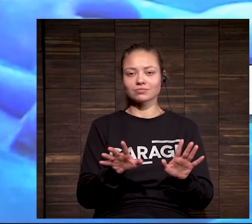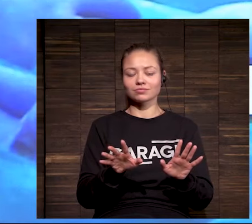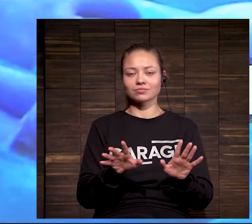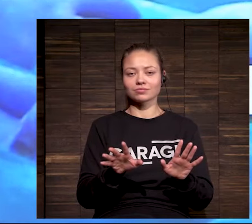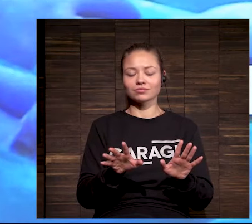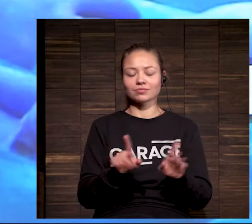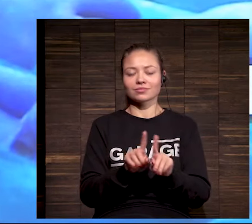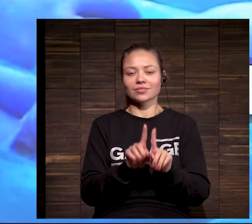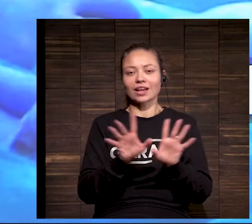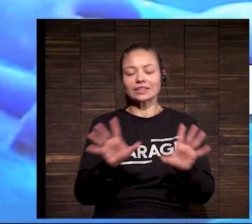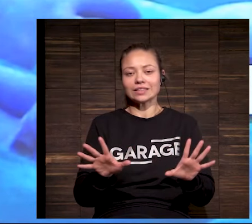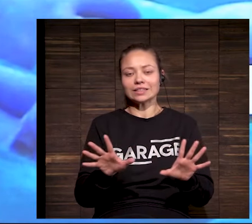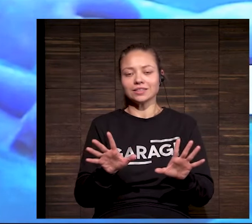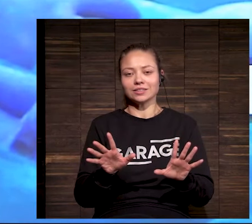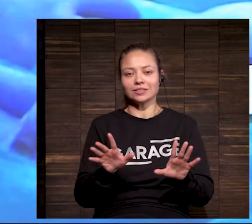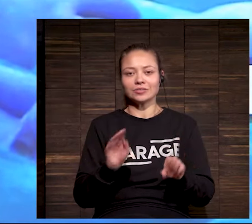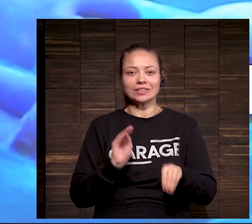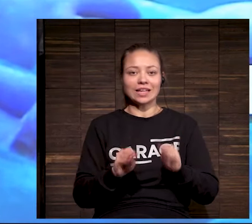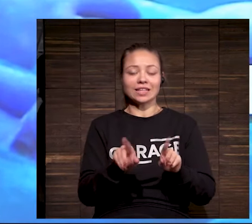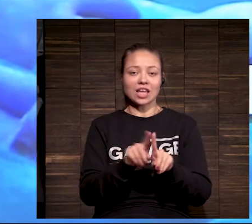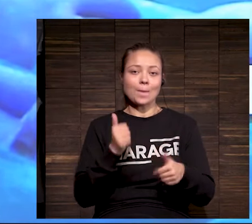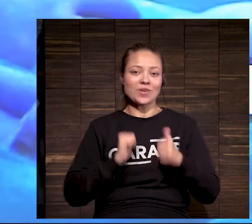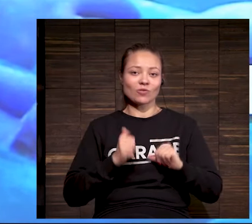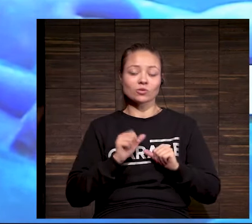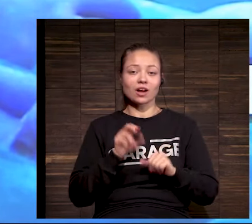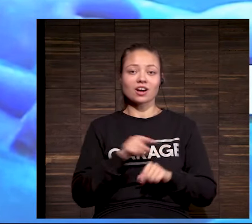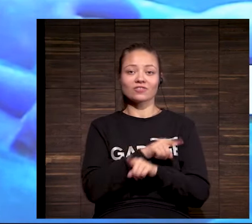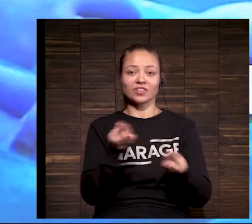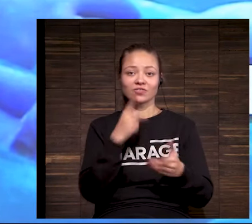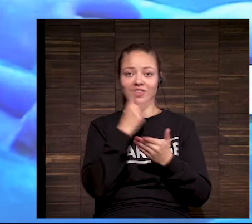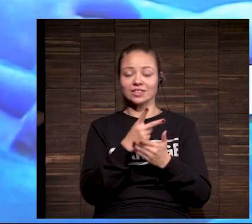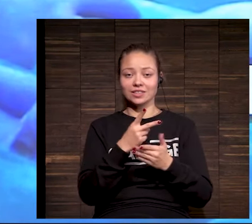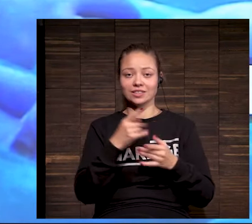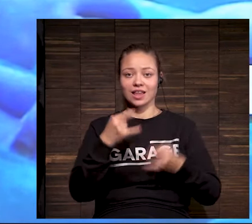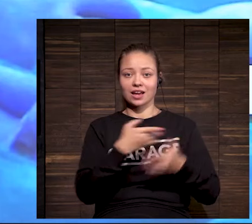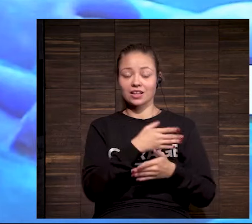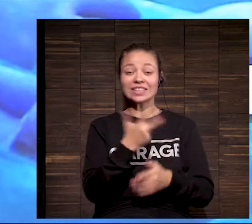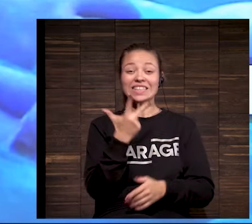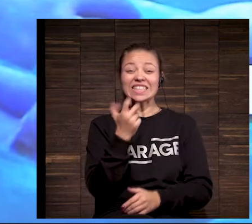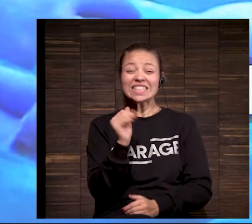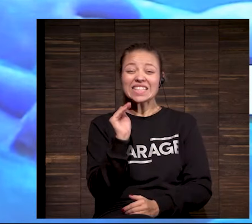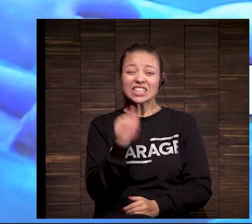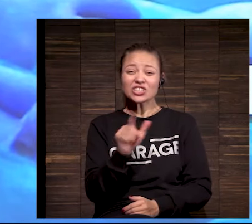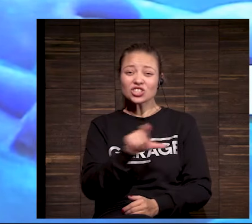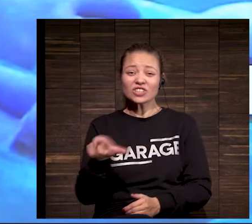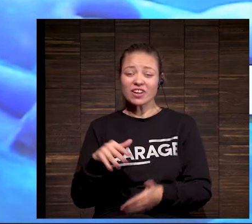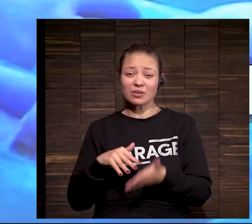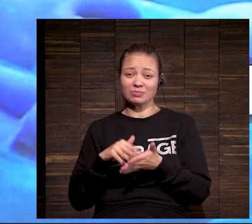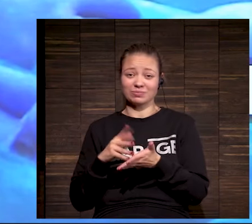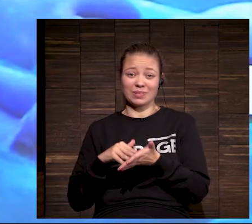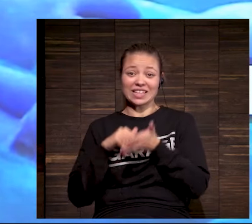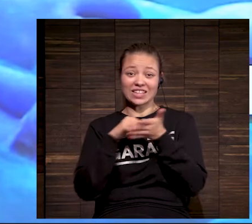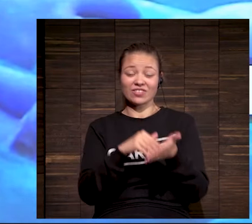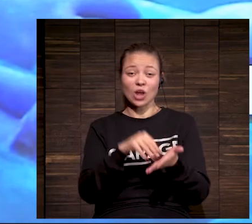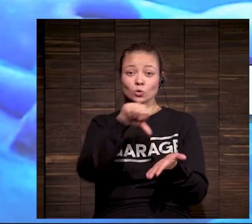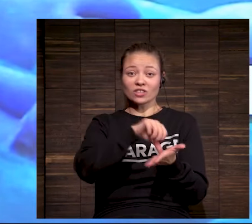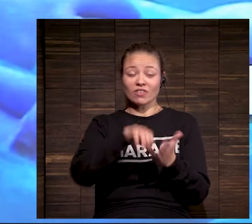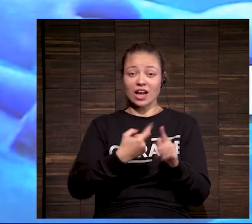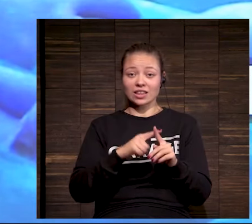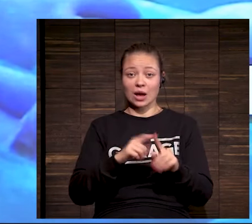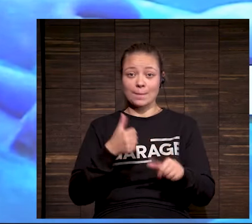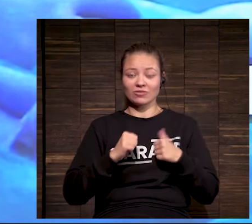такие инсталляции такие перформансы как вы видите на экране 300000 человек подали заявку на участие в этом перформансе